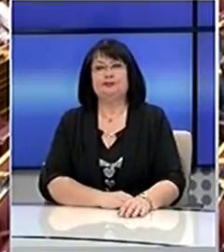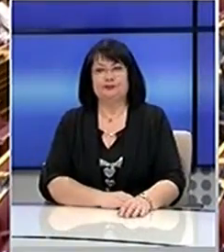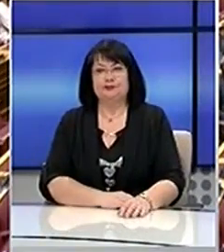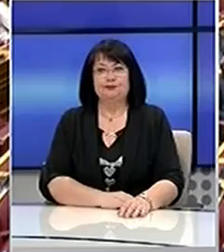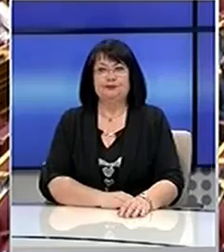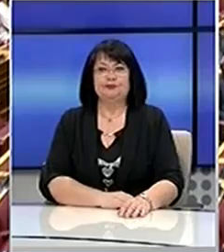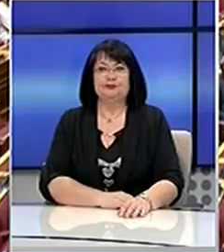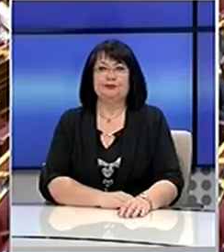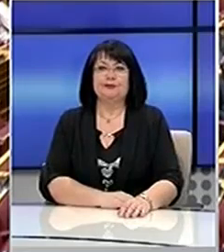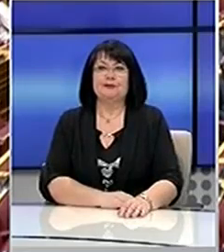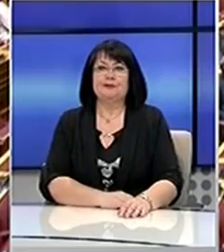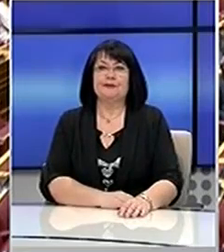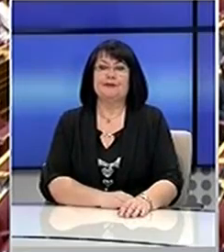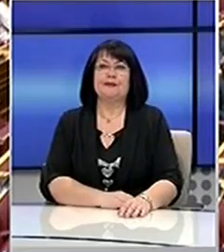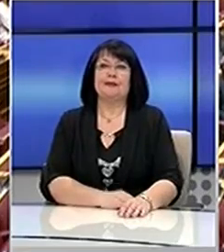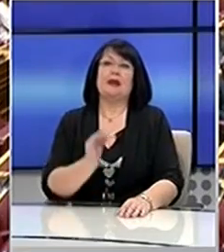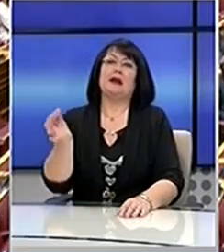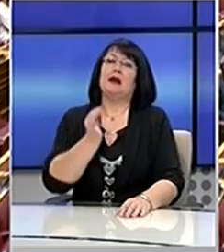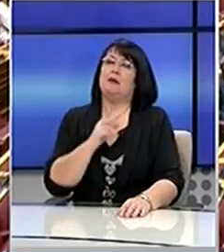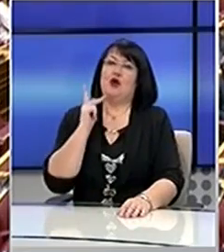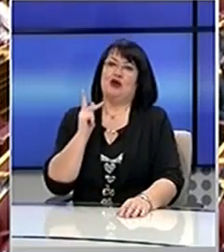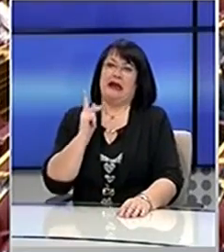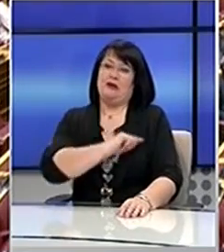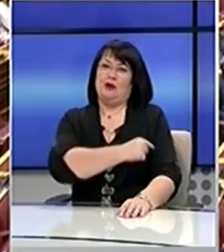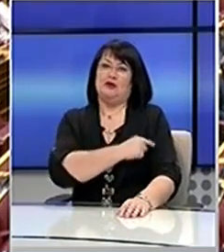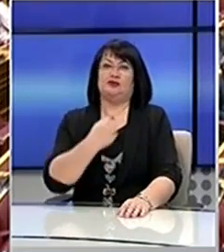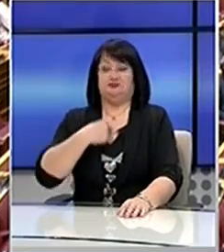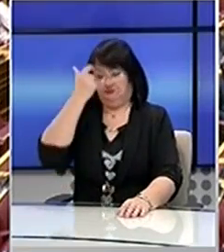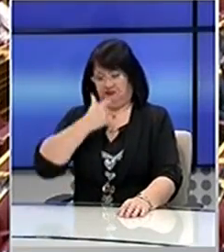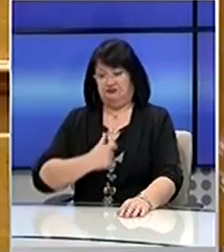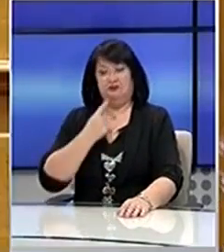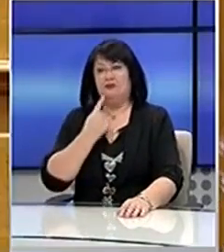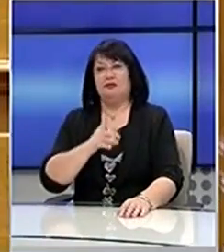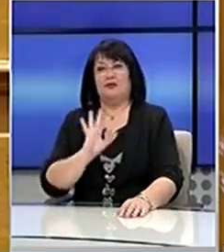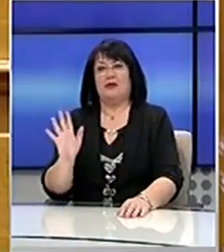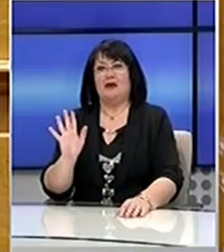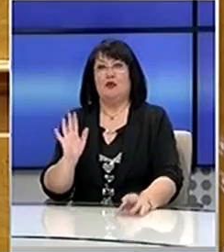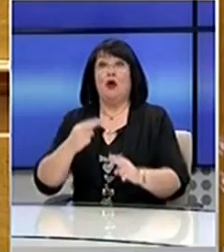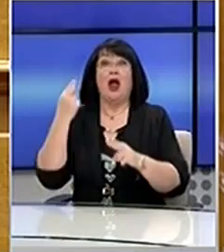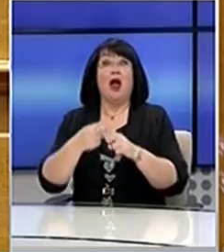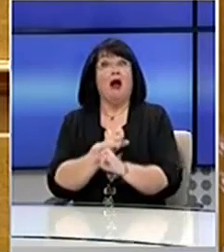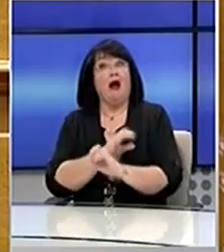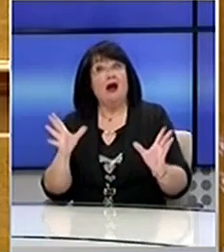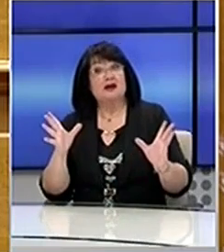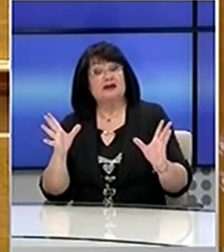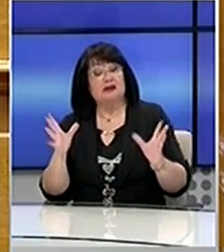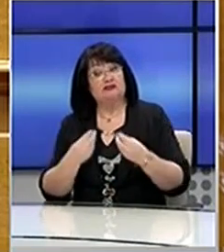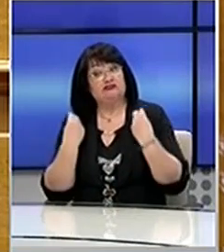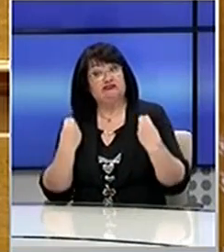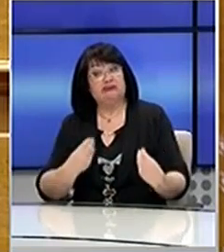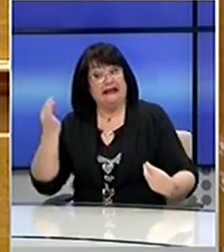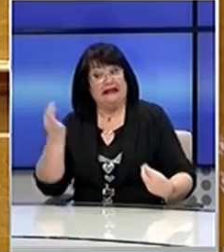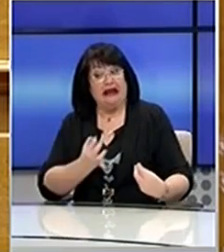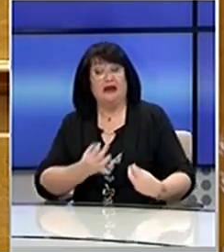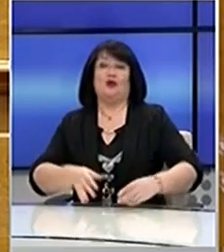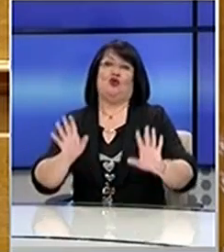τη σχετική δήλωση της κυρίας Κοτανίδου. Εγώ δεν θα πω λοιπόν ότι είναι άριστα. Θα πω όμως ότι